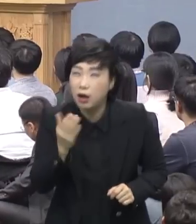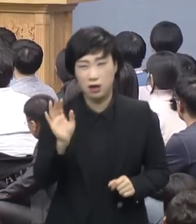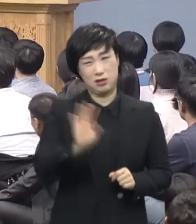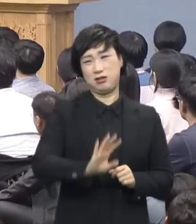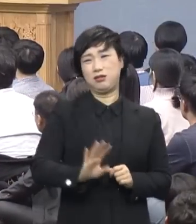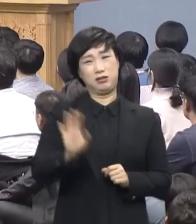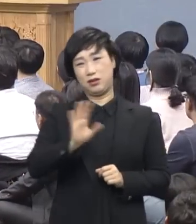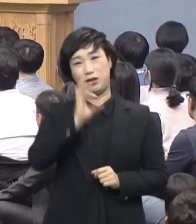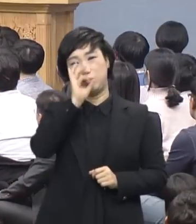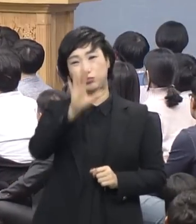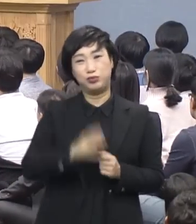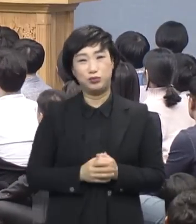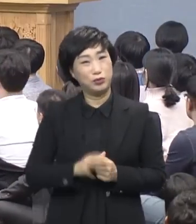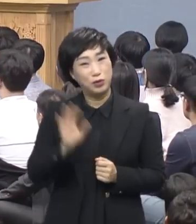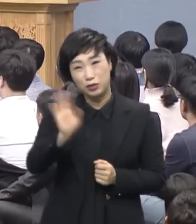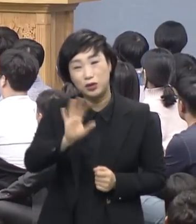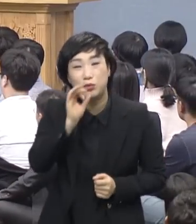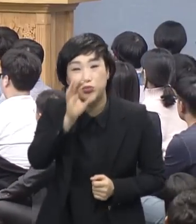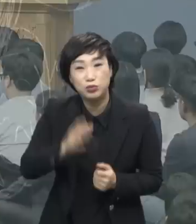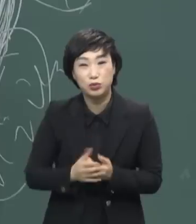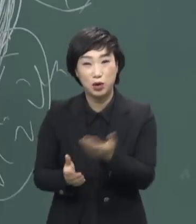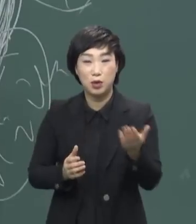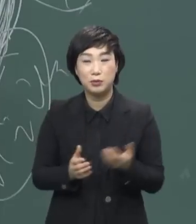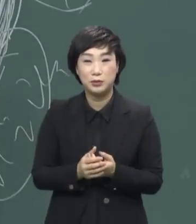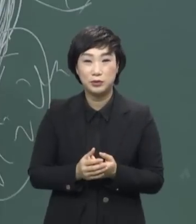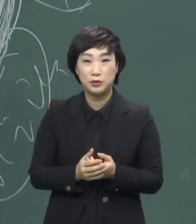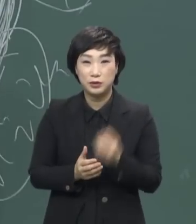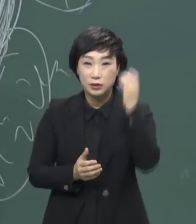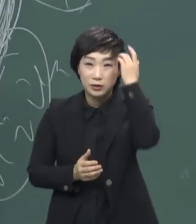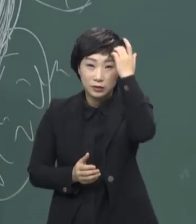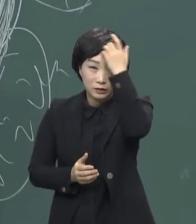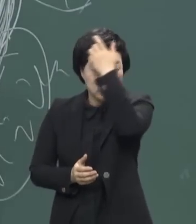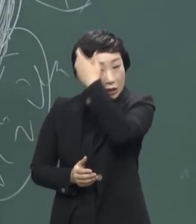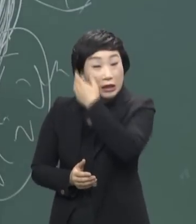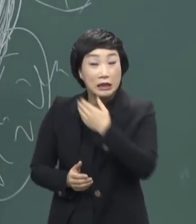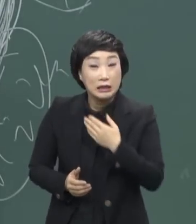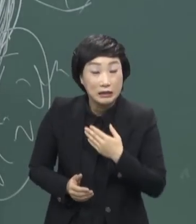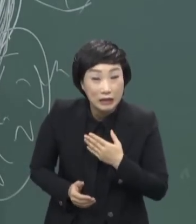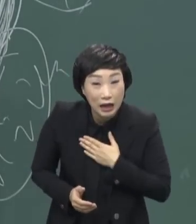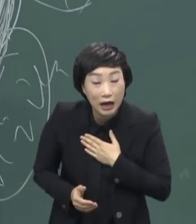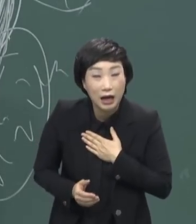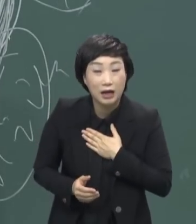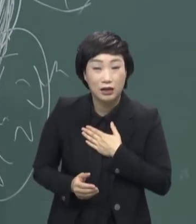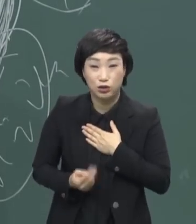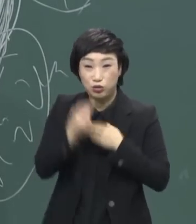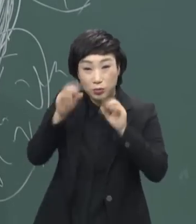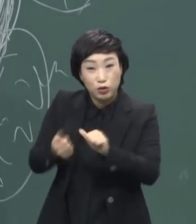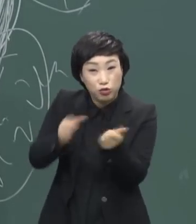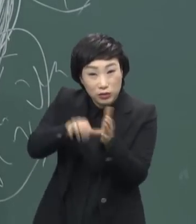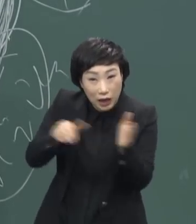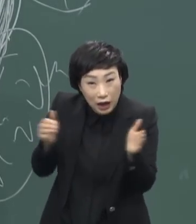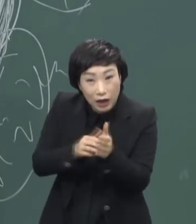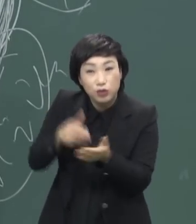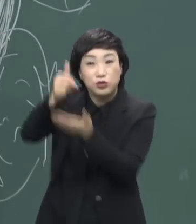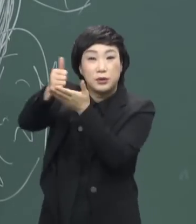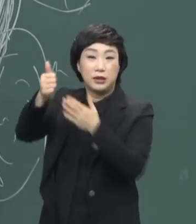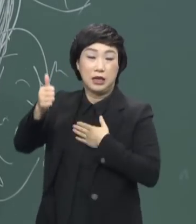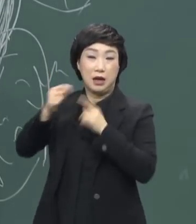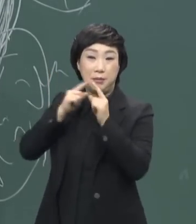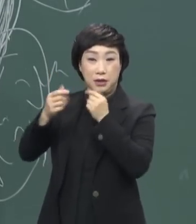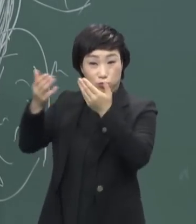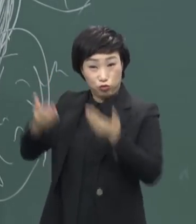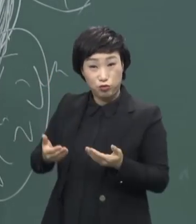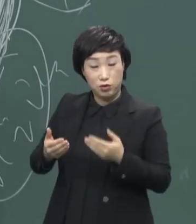없어. 없어. 그러니까 여러분들이 내가 죽을 때까지 주님이 내게 하신